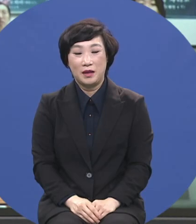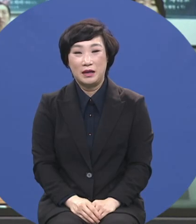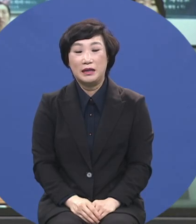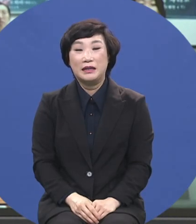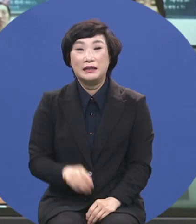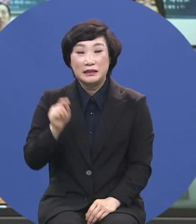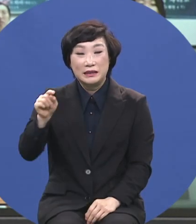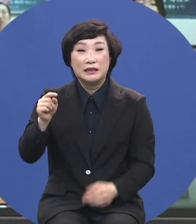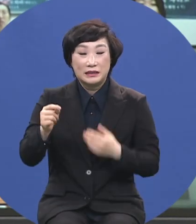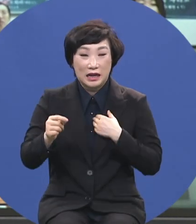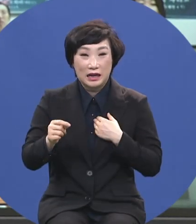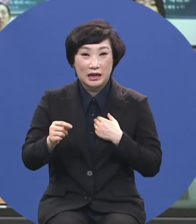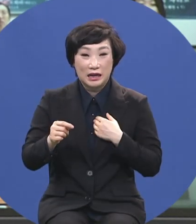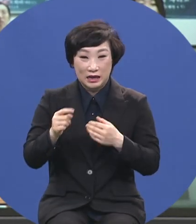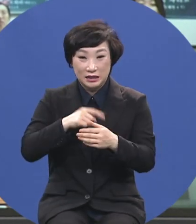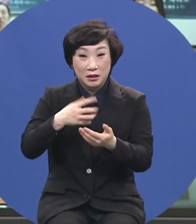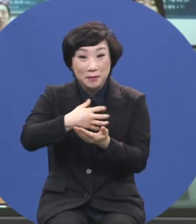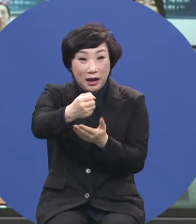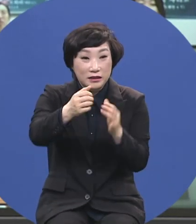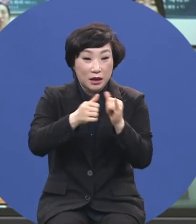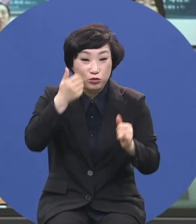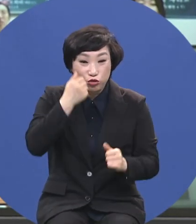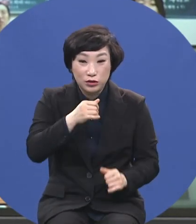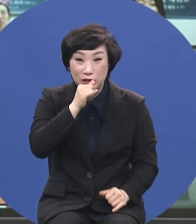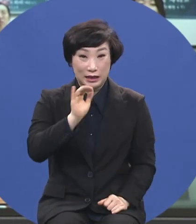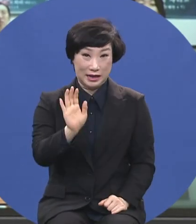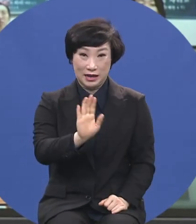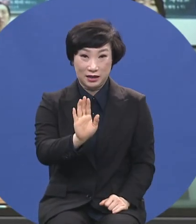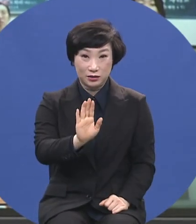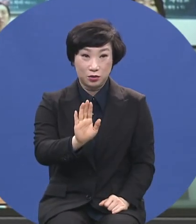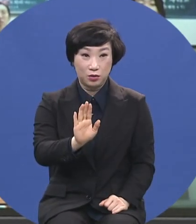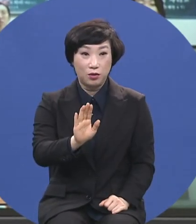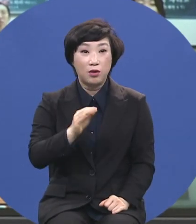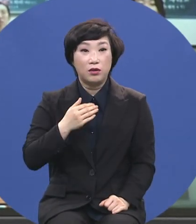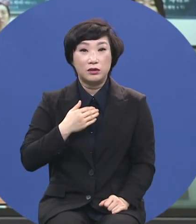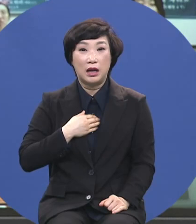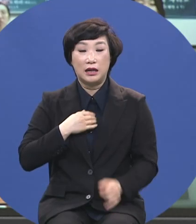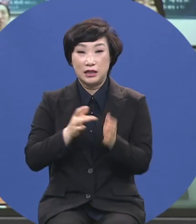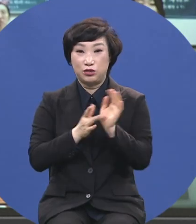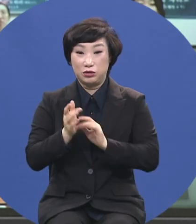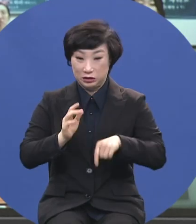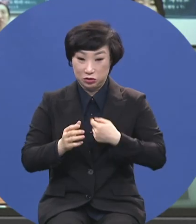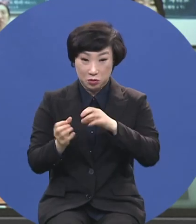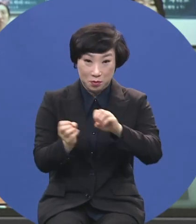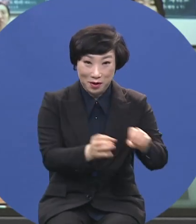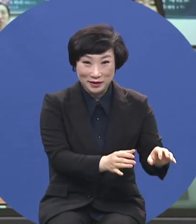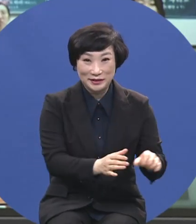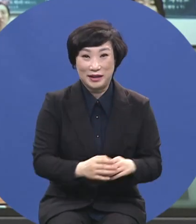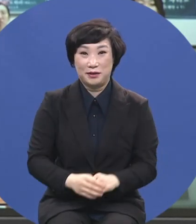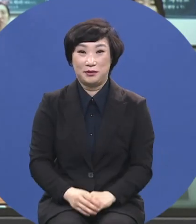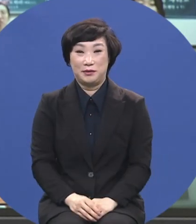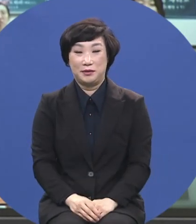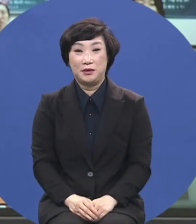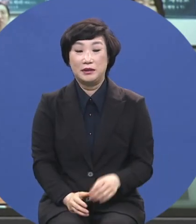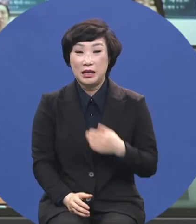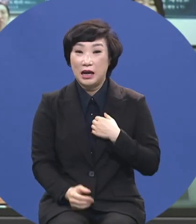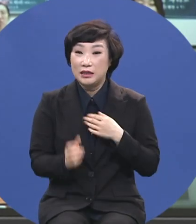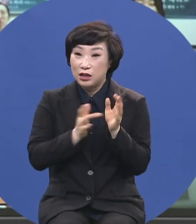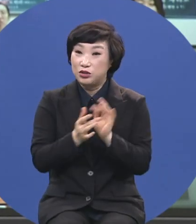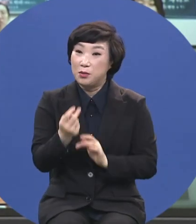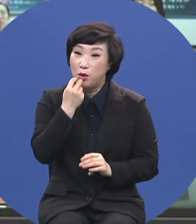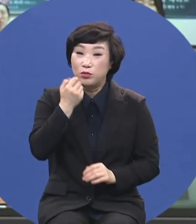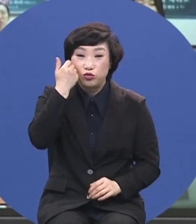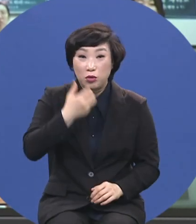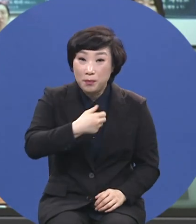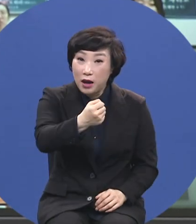이를 내게서 빼앗는 자가 있는 것이 아니라 내가 스스로 버린다. 내 목숨을